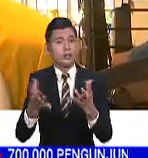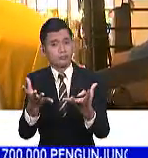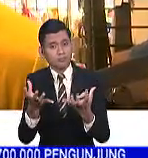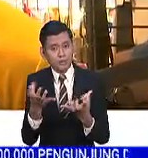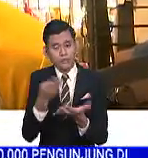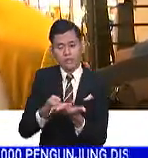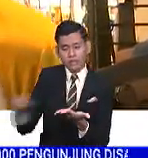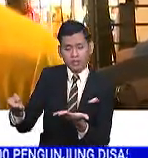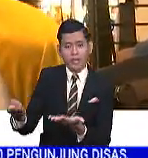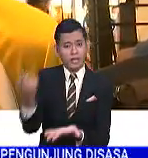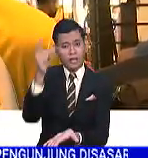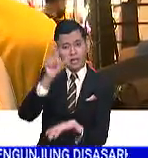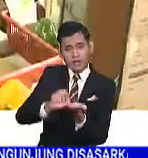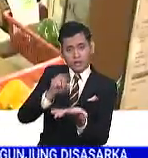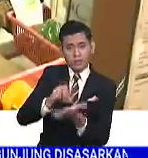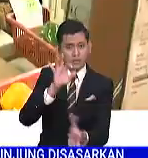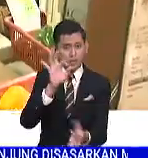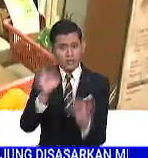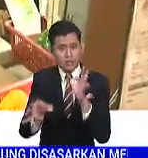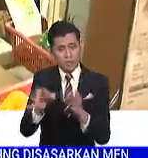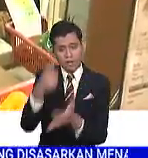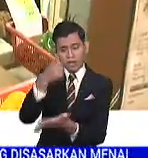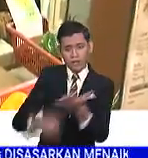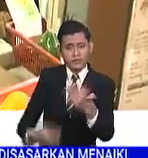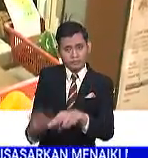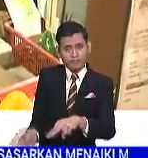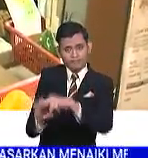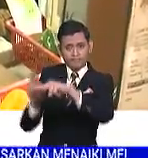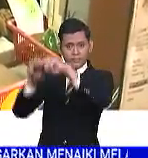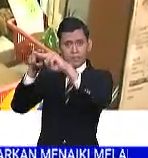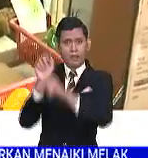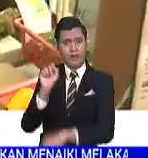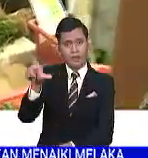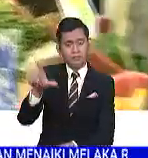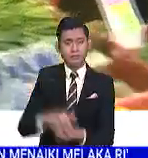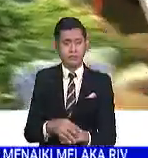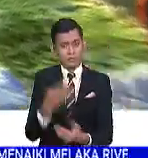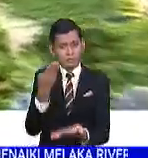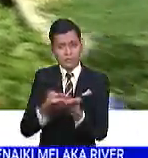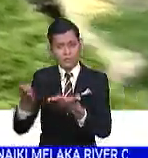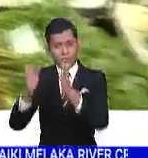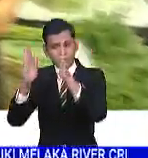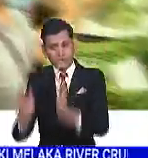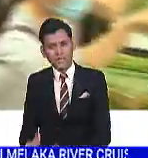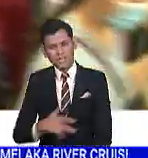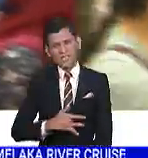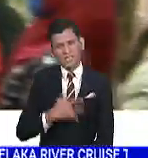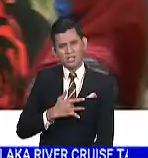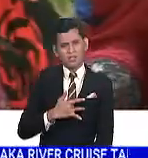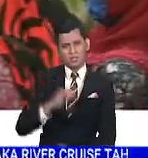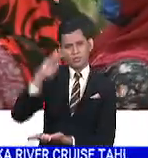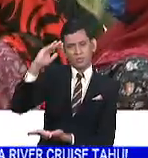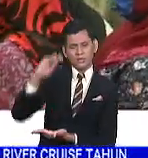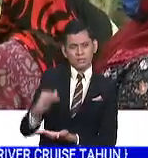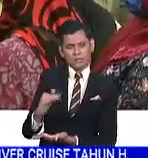nak beli ayam kalau dah naik harga. Bagi pembeli pula, peningkatan harga barang turut membebankan kos sara